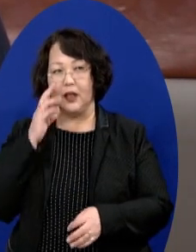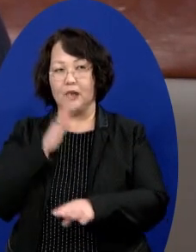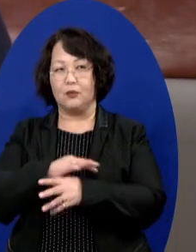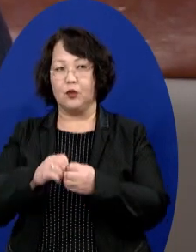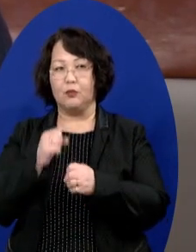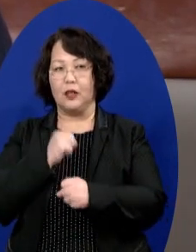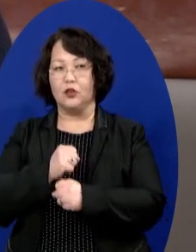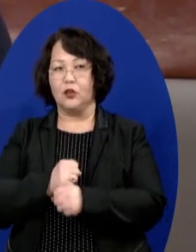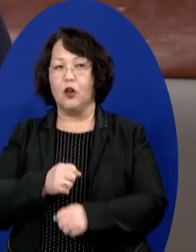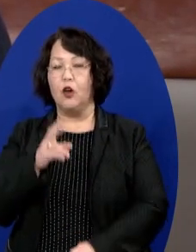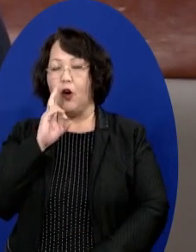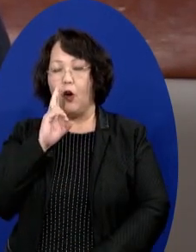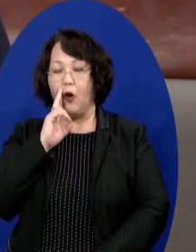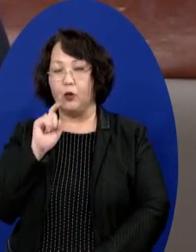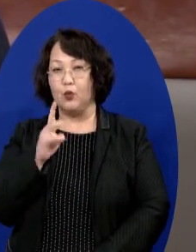компаниудтай хийгээд